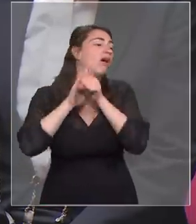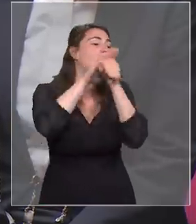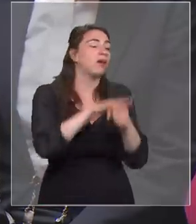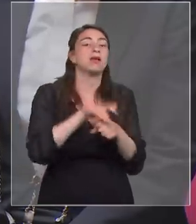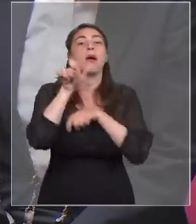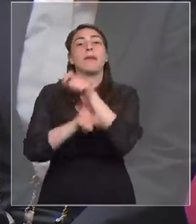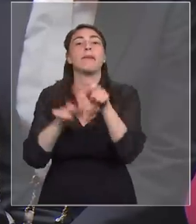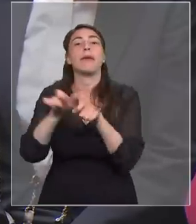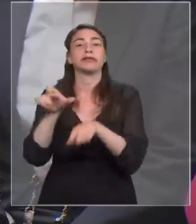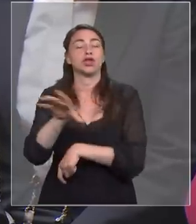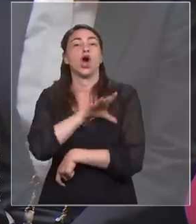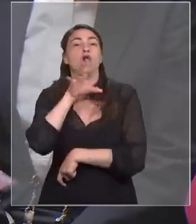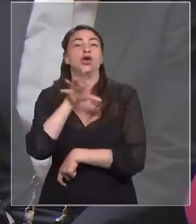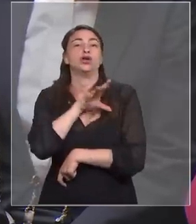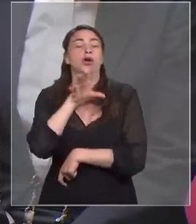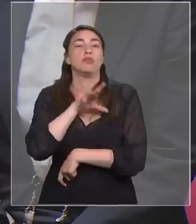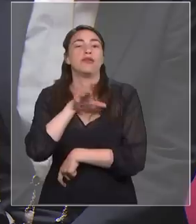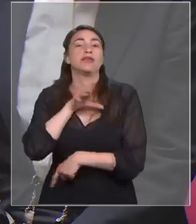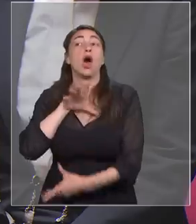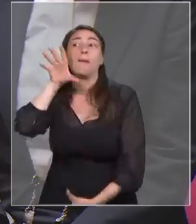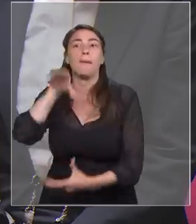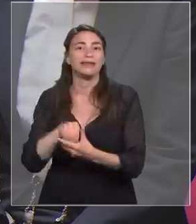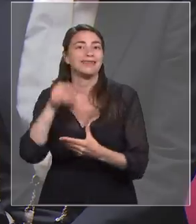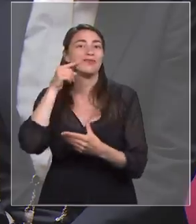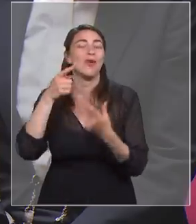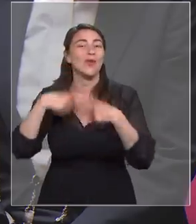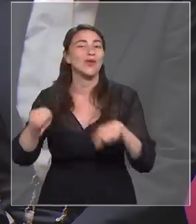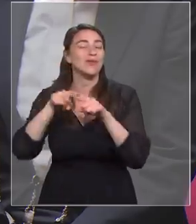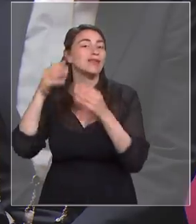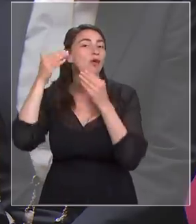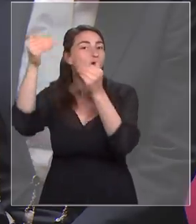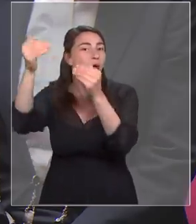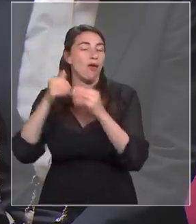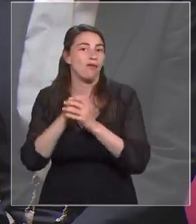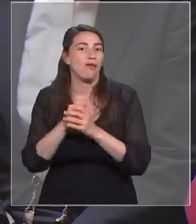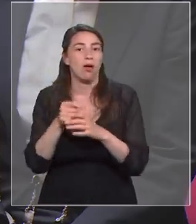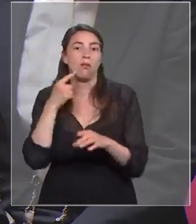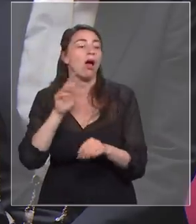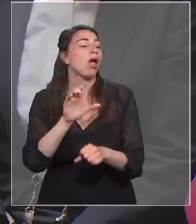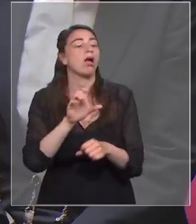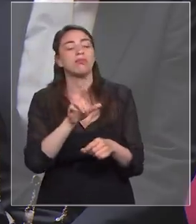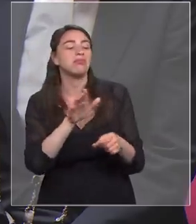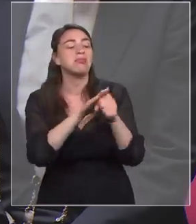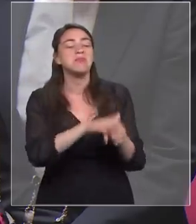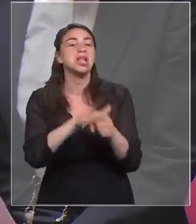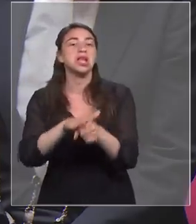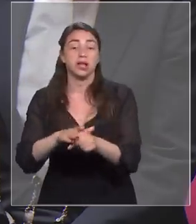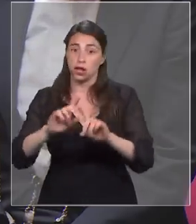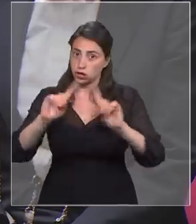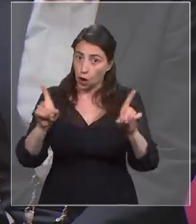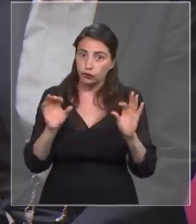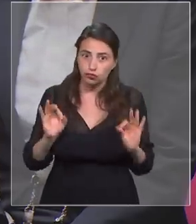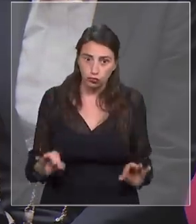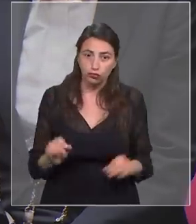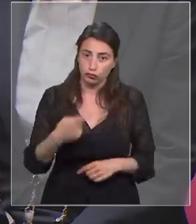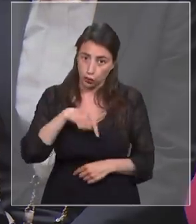qui font partie des commissions des vœux, eh bien nous travaillons à améliorer justement les pratiques de Parcoursup pour justement, c'est